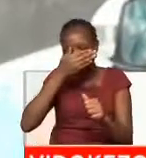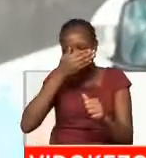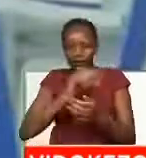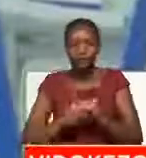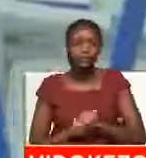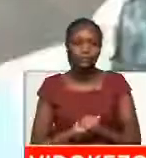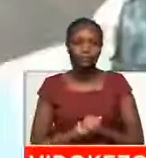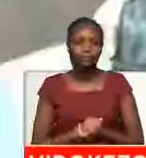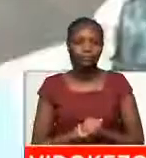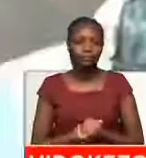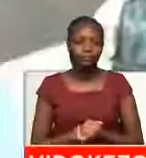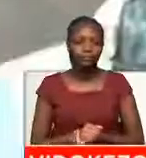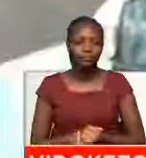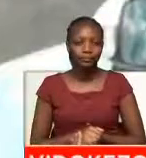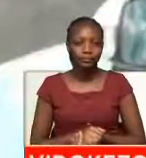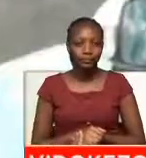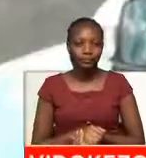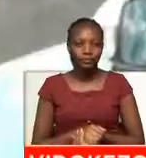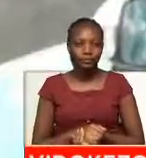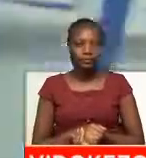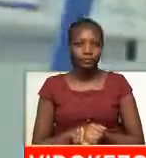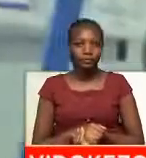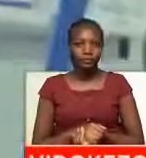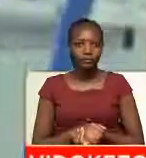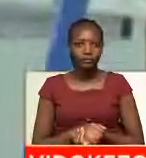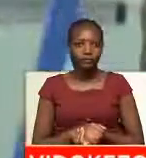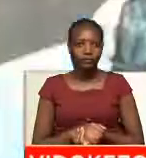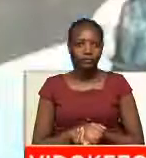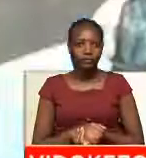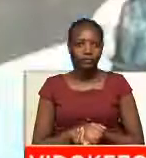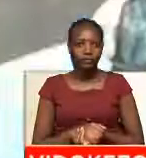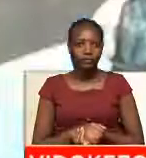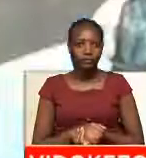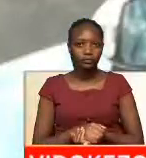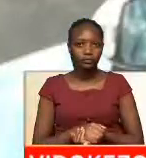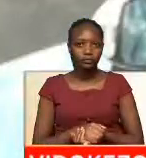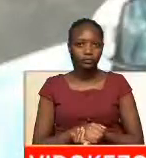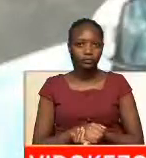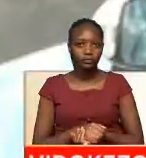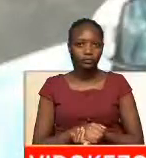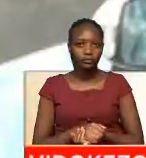la corona. Boniface Barasa, TV 47, County ya Trans Nzoia.